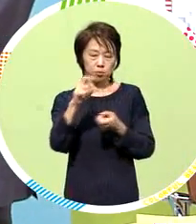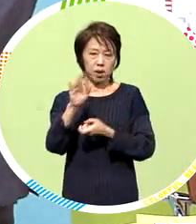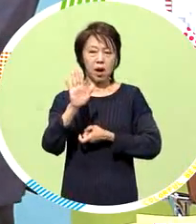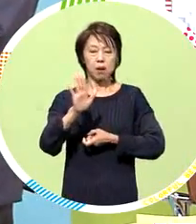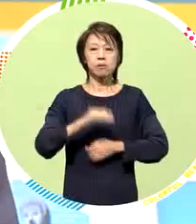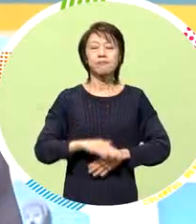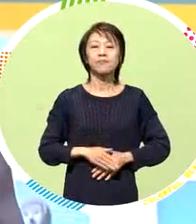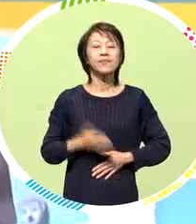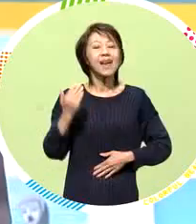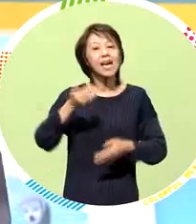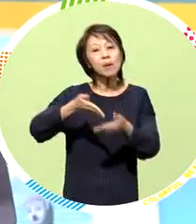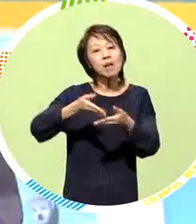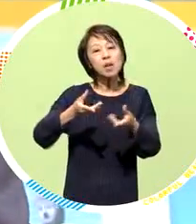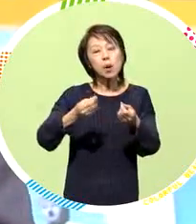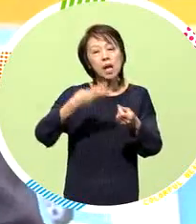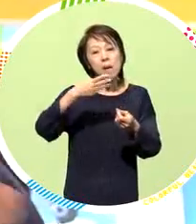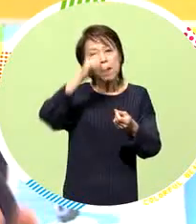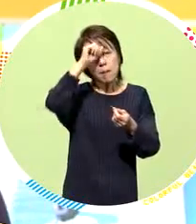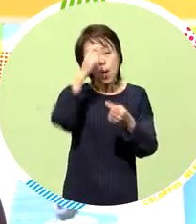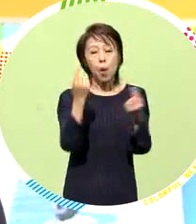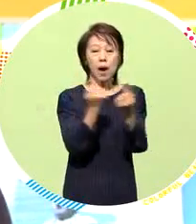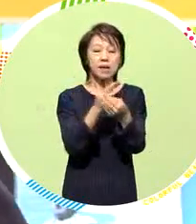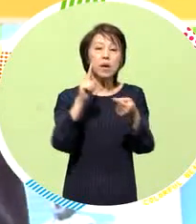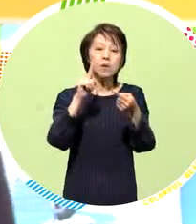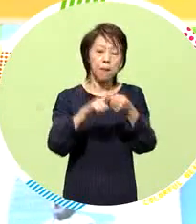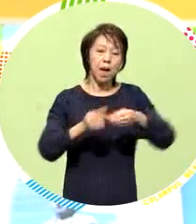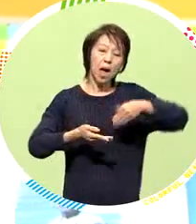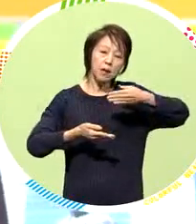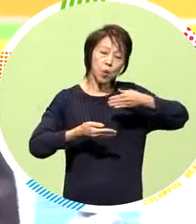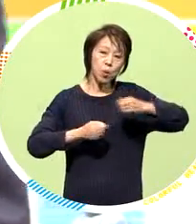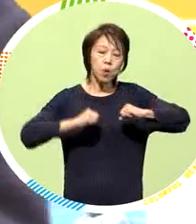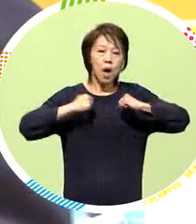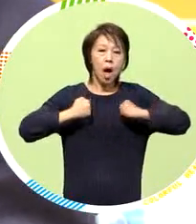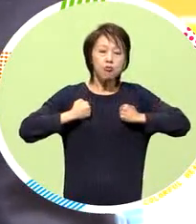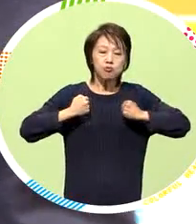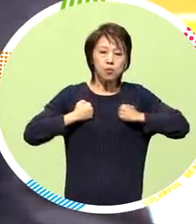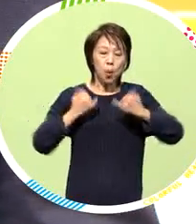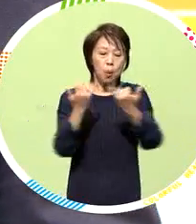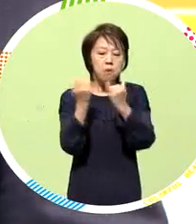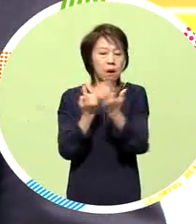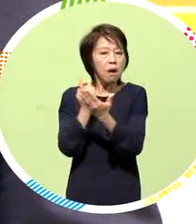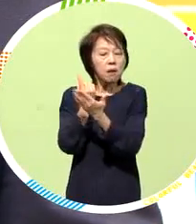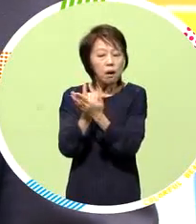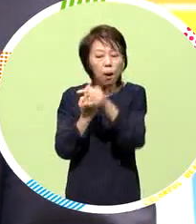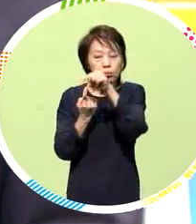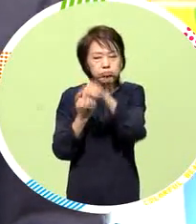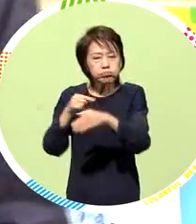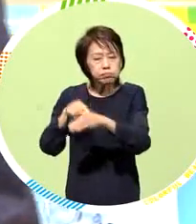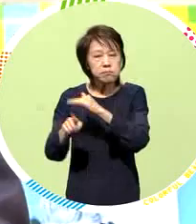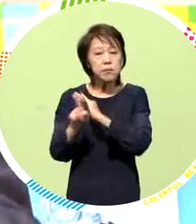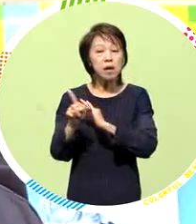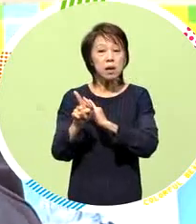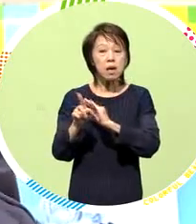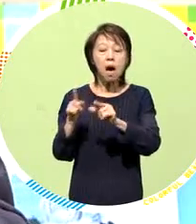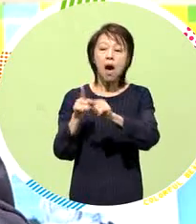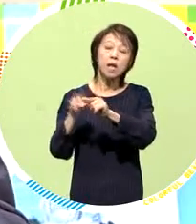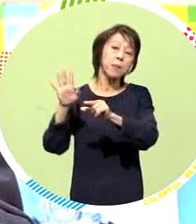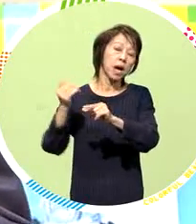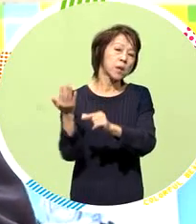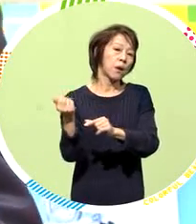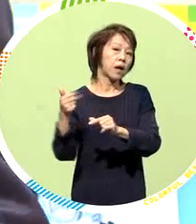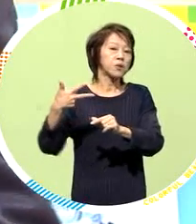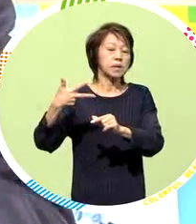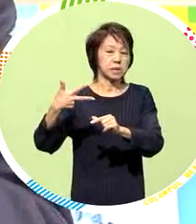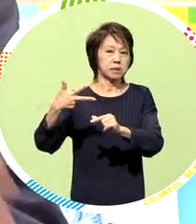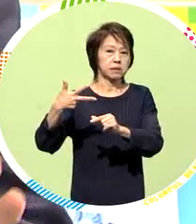遡及て魅了改善のためには食運動を社会参加者会参加でどういうことかっていうねこれは千葉県の柏市